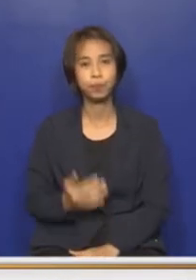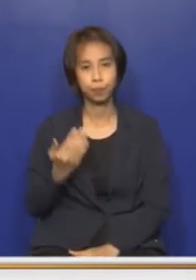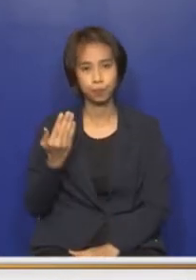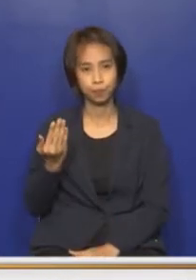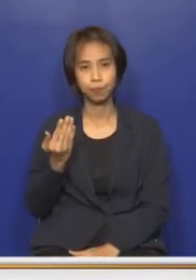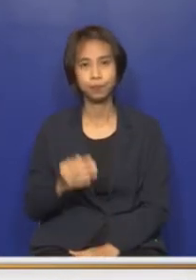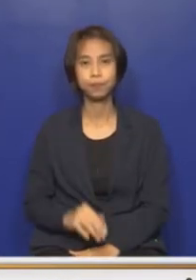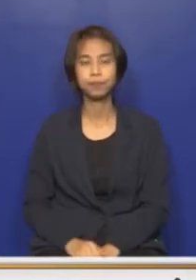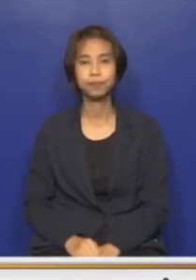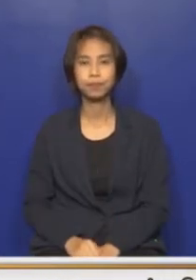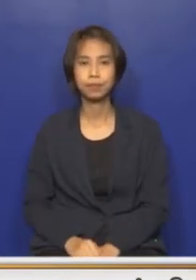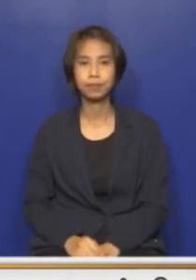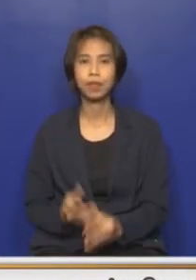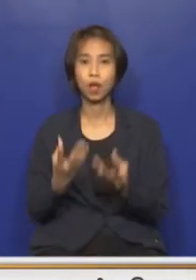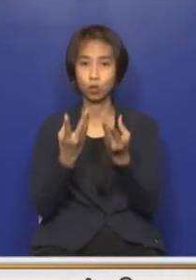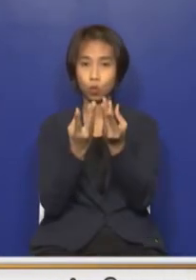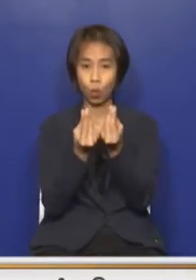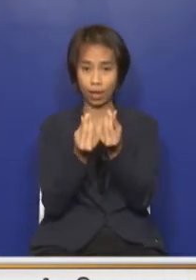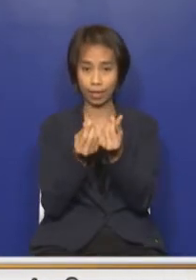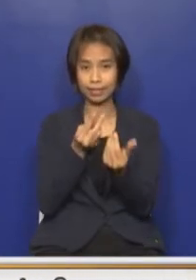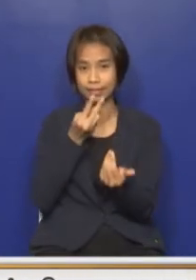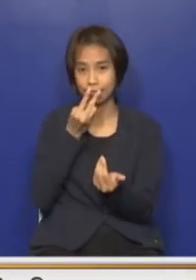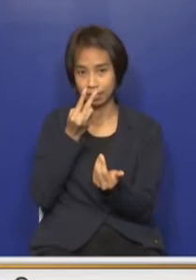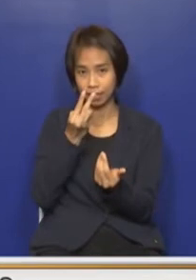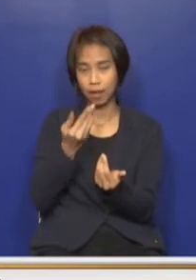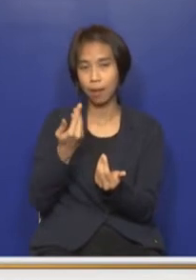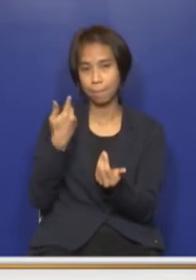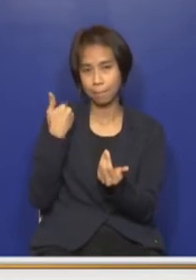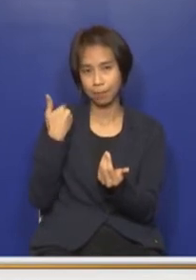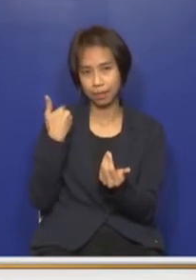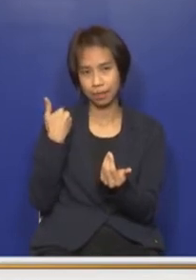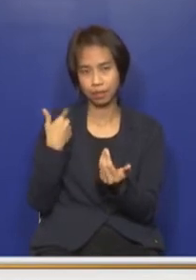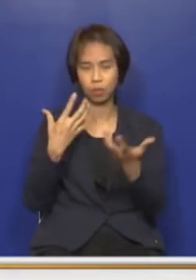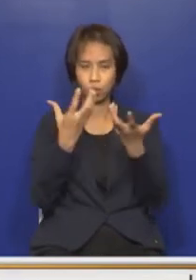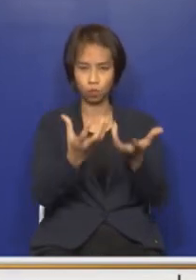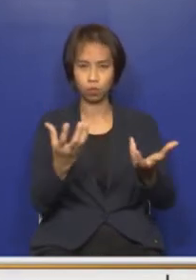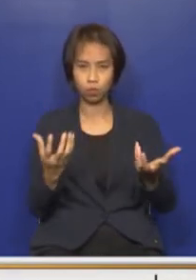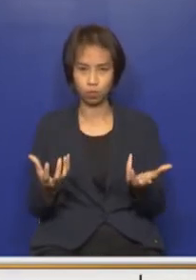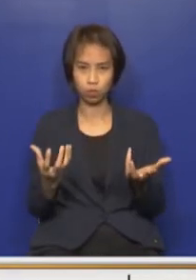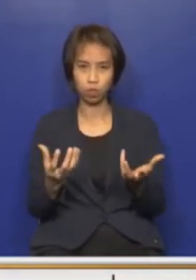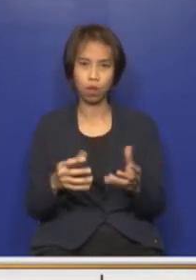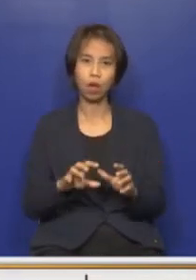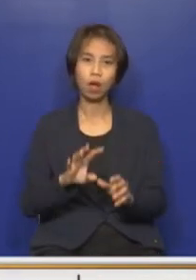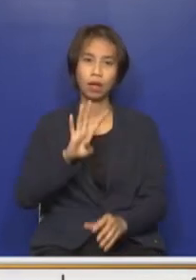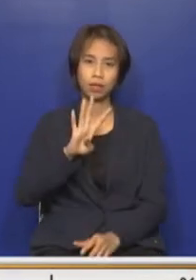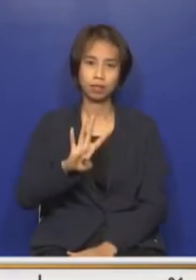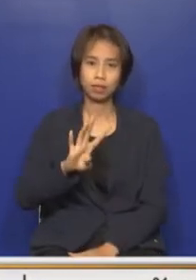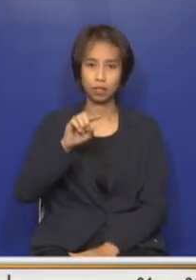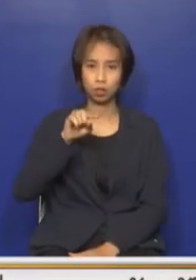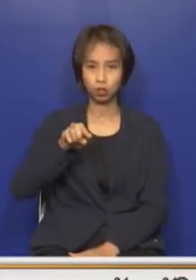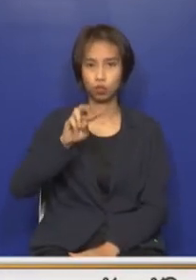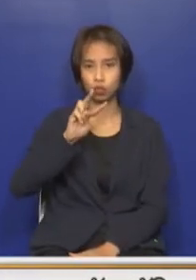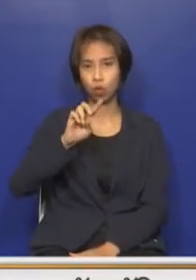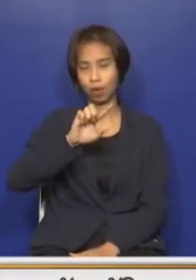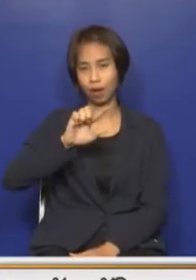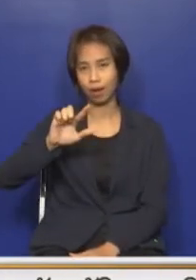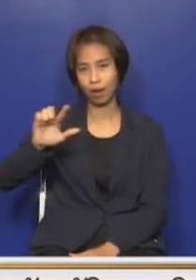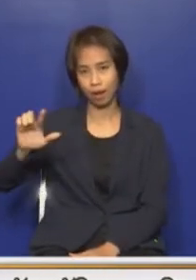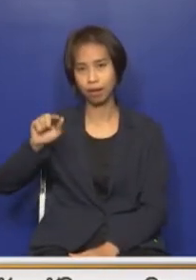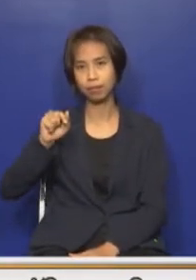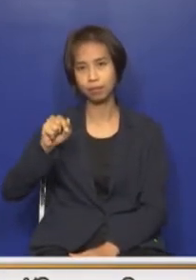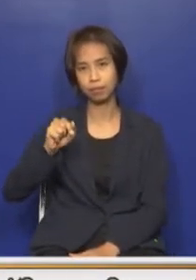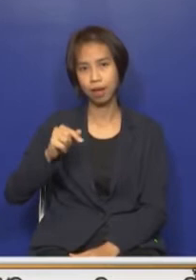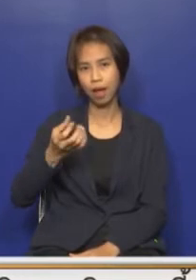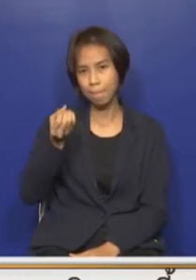ไลด์ต่อไปนะครับตัวเลขที่มีปรากฏนะครับเรามีสินทรัพย์รวมถึง 4.2 ล้านล้านบาทมากกว่า